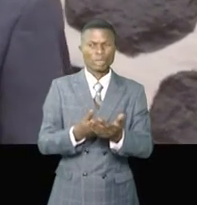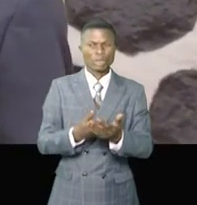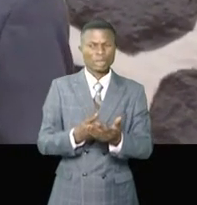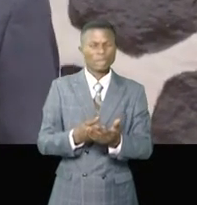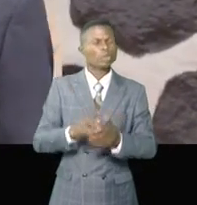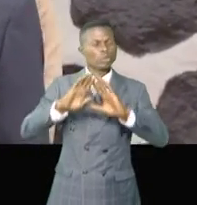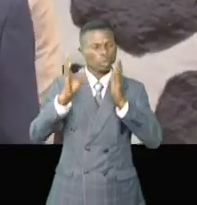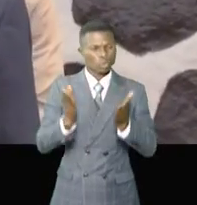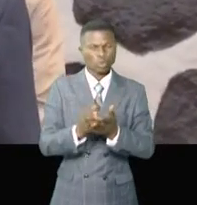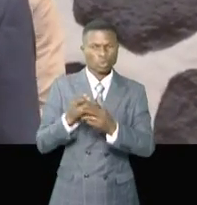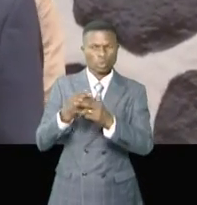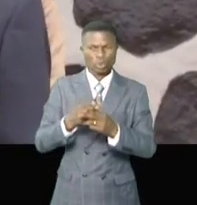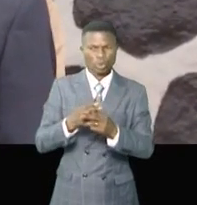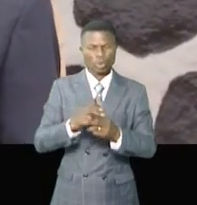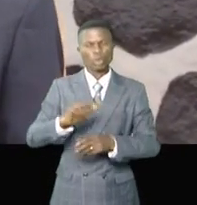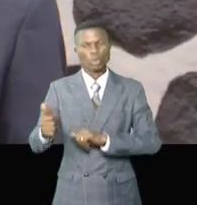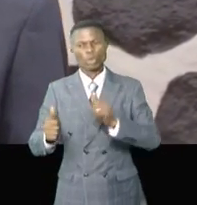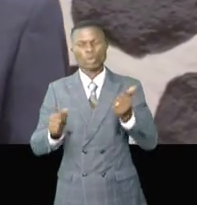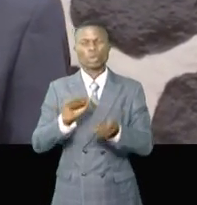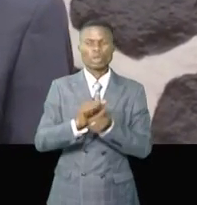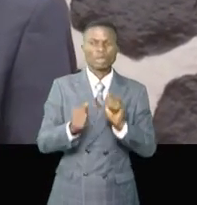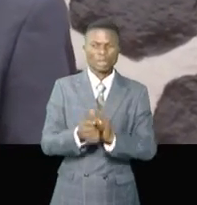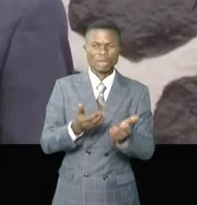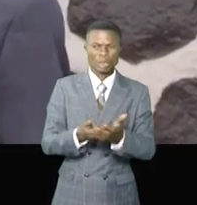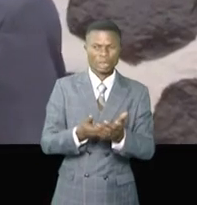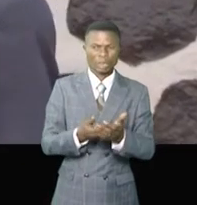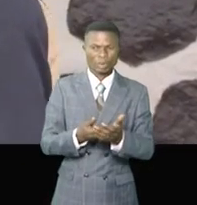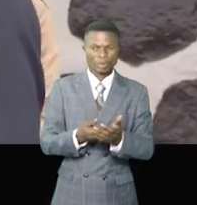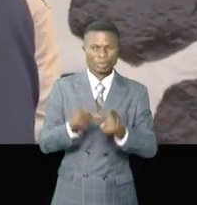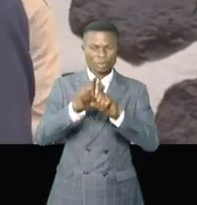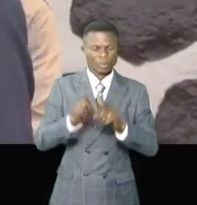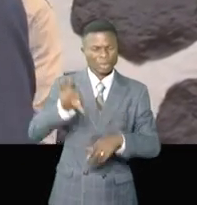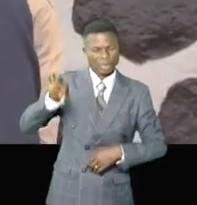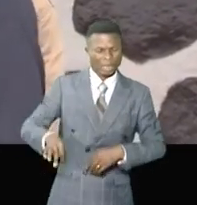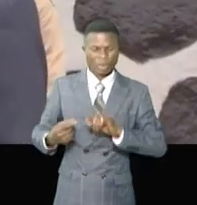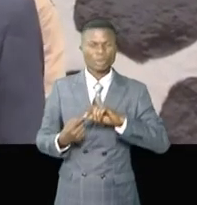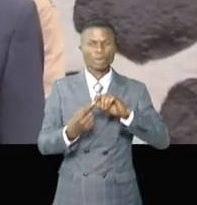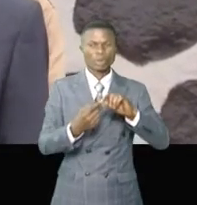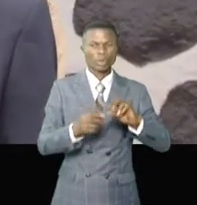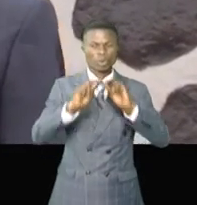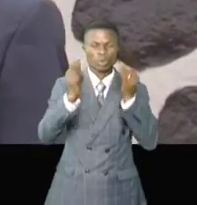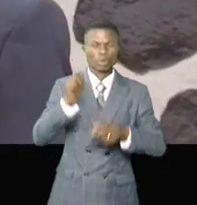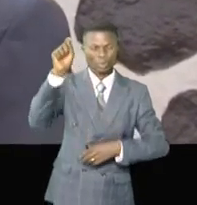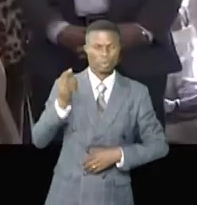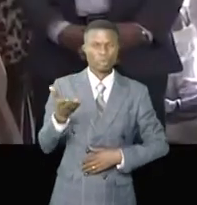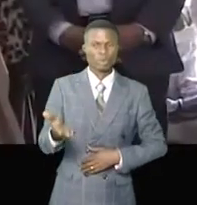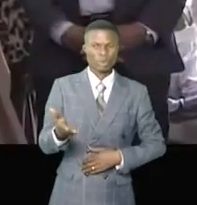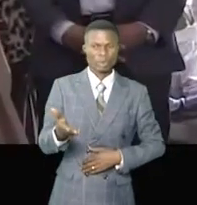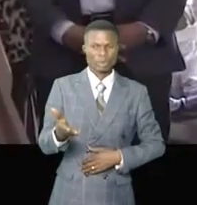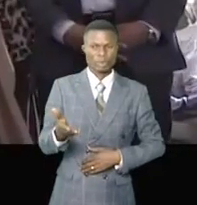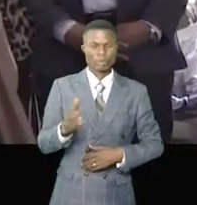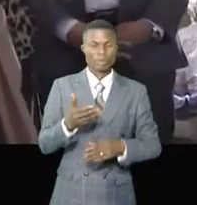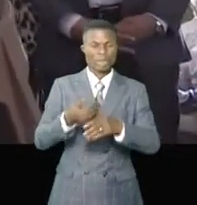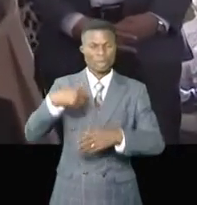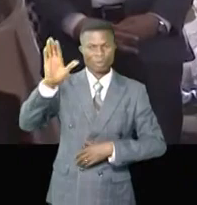le drapeau, d'autres blessés, c'est de porter un intérêt particulier à leur soin de santé. Avant de